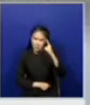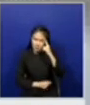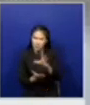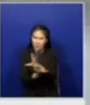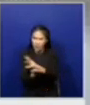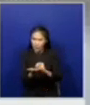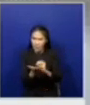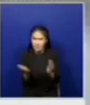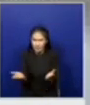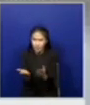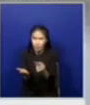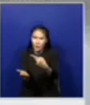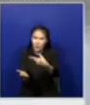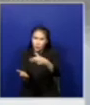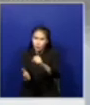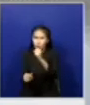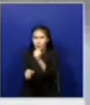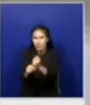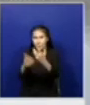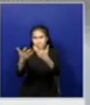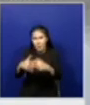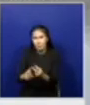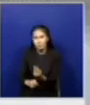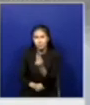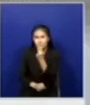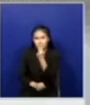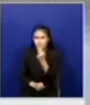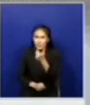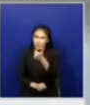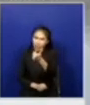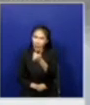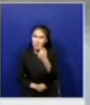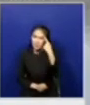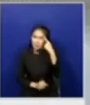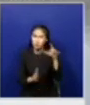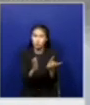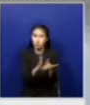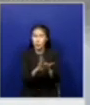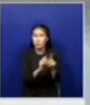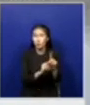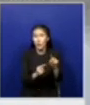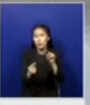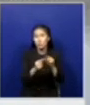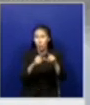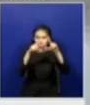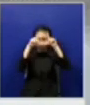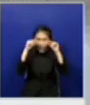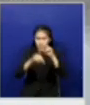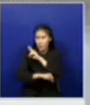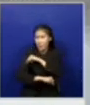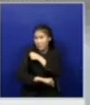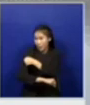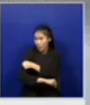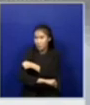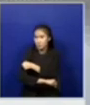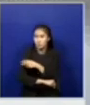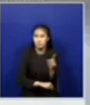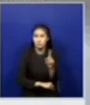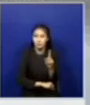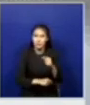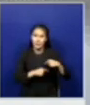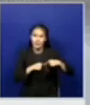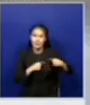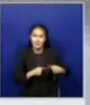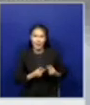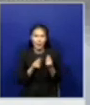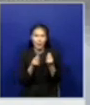ลืองงบประมาณประการสุดท้ายในส่วนที่เกี่ยวกับแพทย์และพยาบาลก็คือการให้ขวัญกำลังใจ